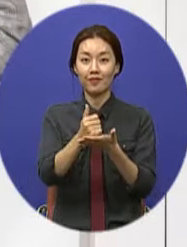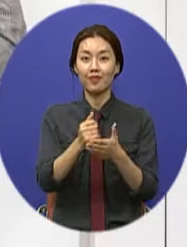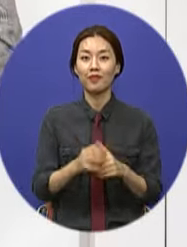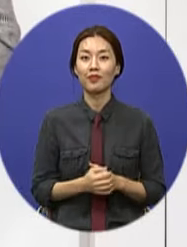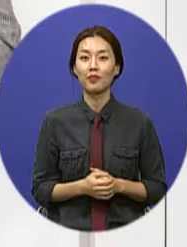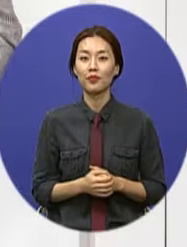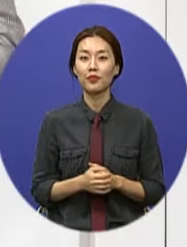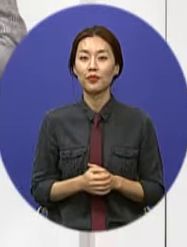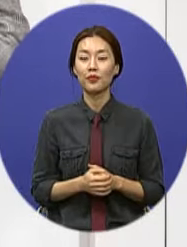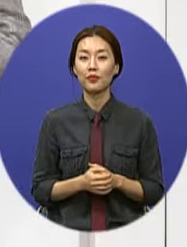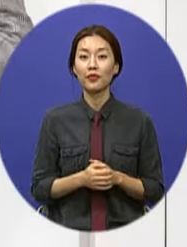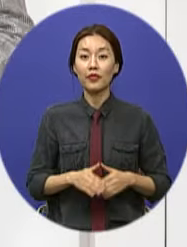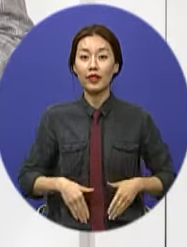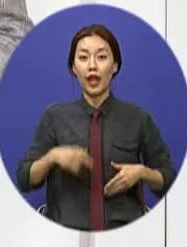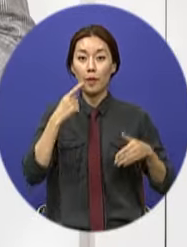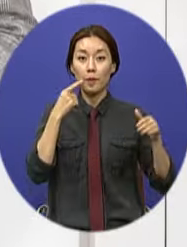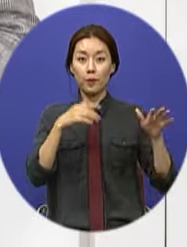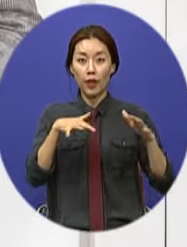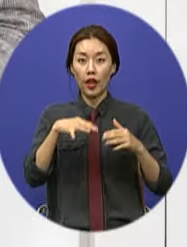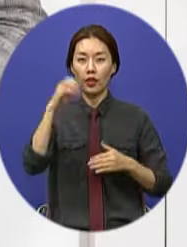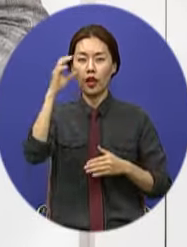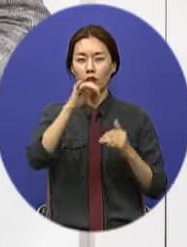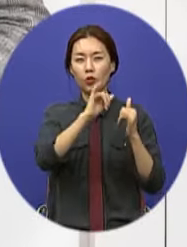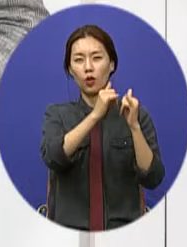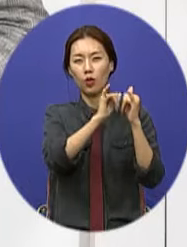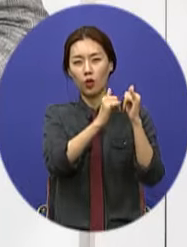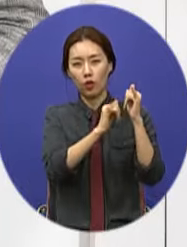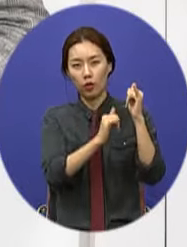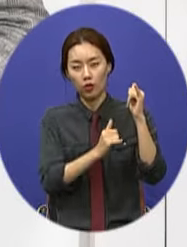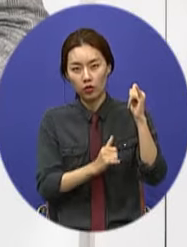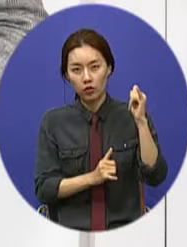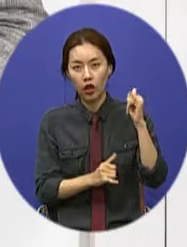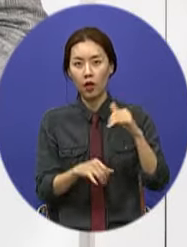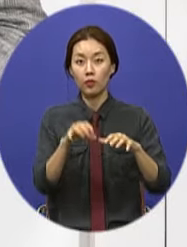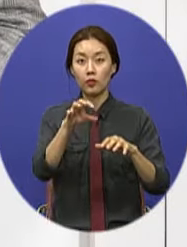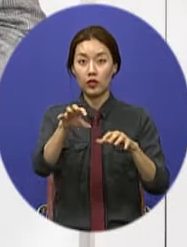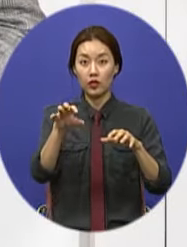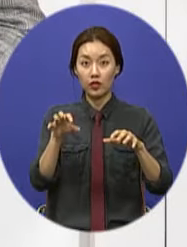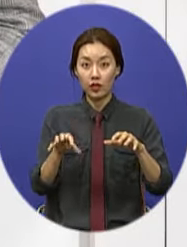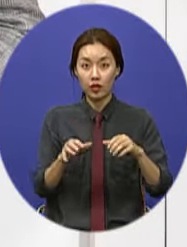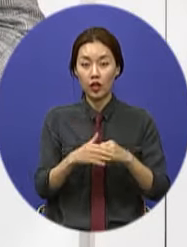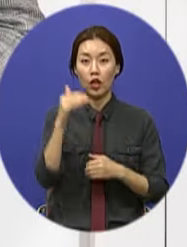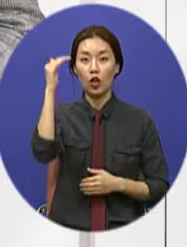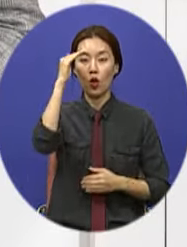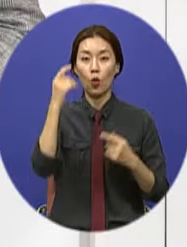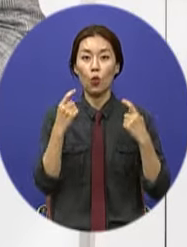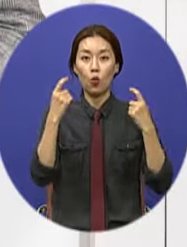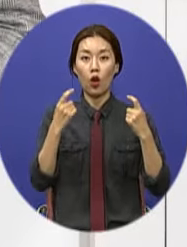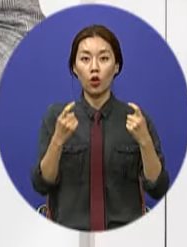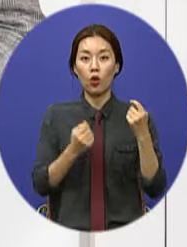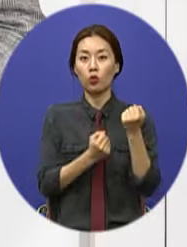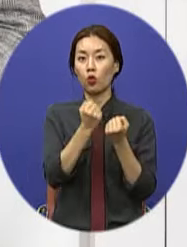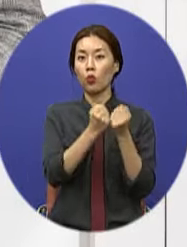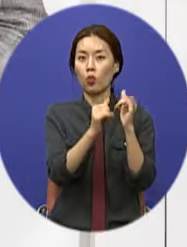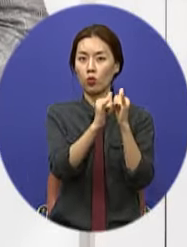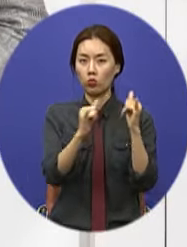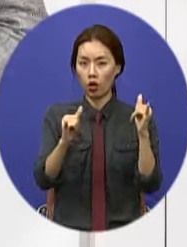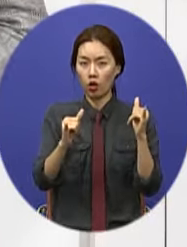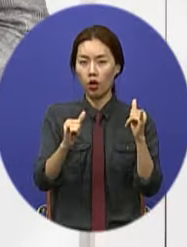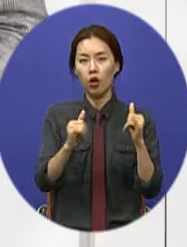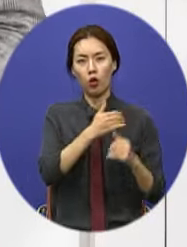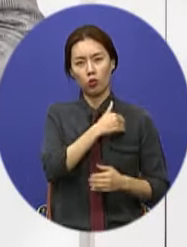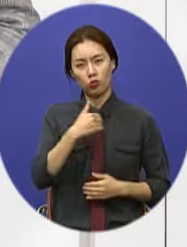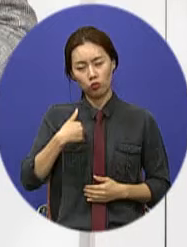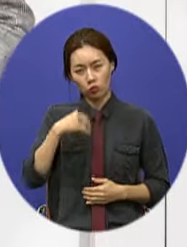아버님께서는 남해의 그냥 역사와 뭐 지리와 관광 이런 해설사를 하셔도 좋을 것